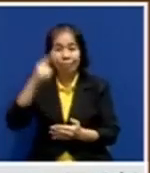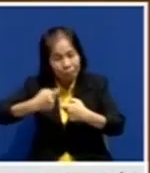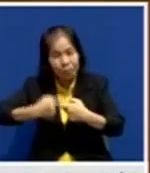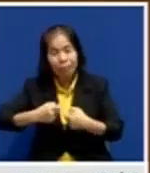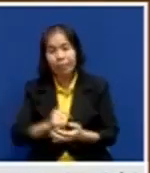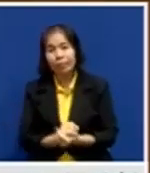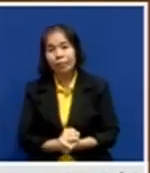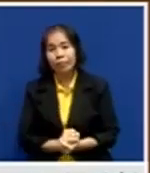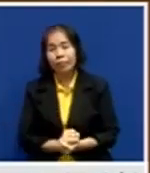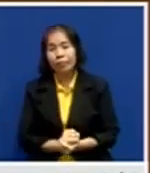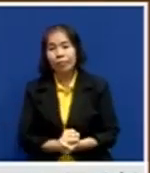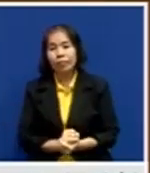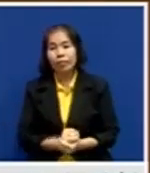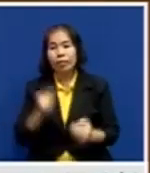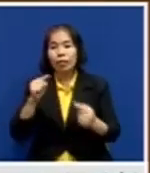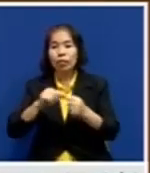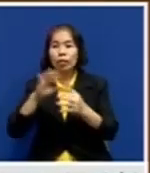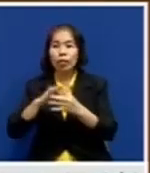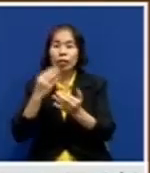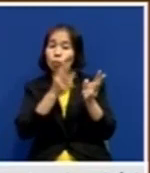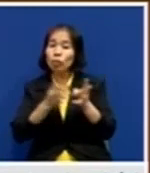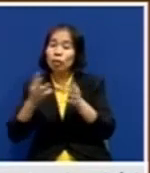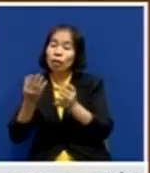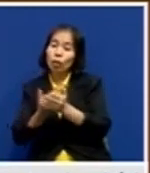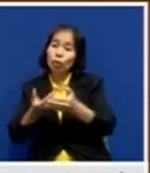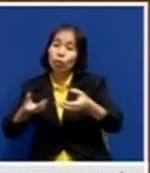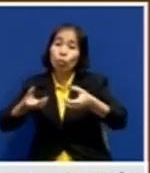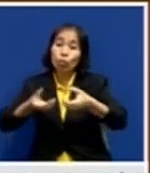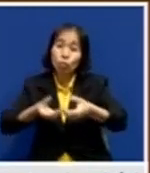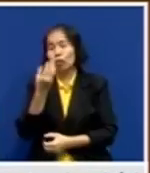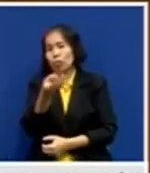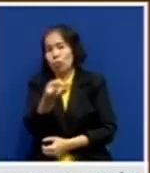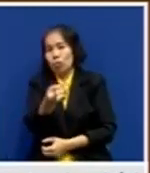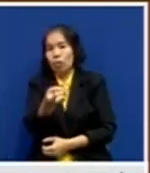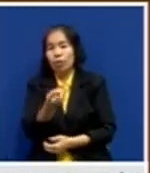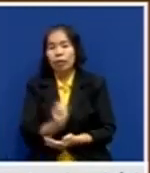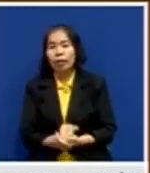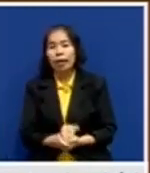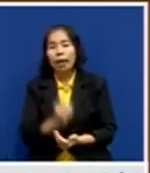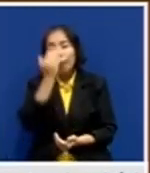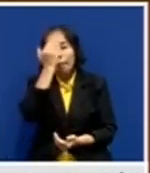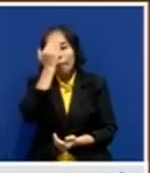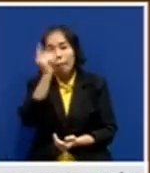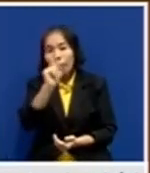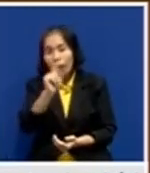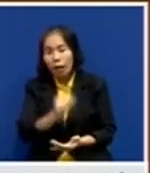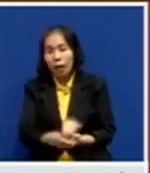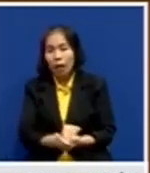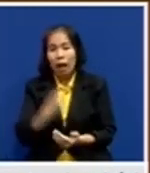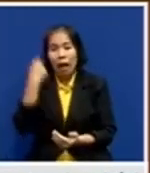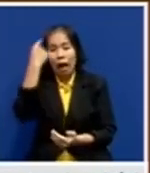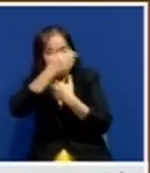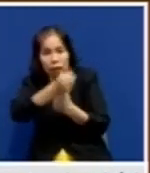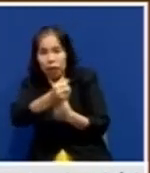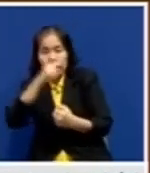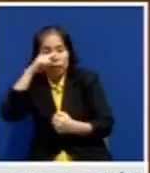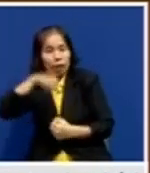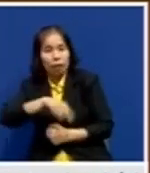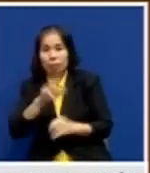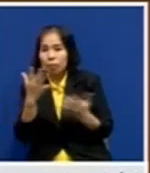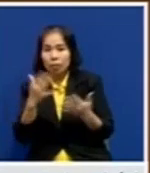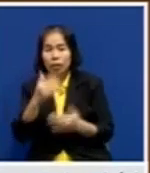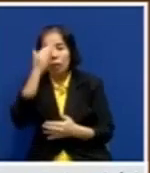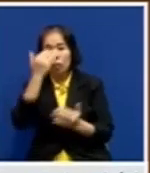แก้กันเรื่องของการลงทุนน้อยมากเพราะว่าใครจะมาลงทุนในขณะนั้นพื้นถน